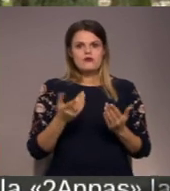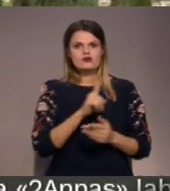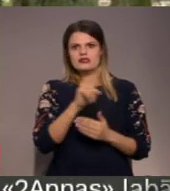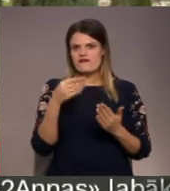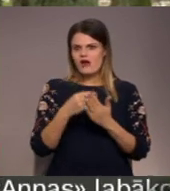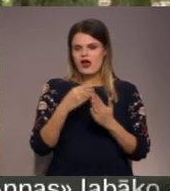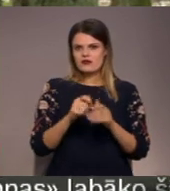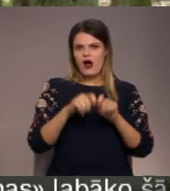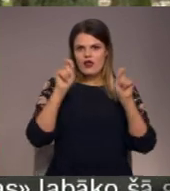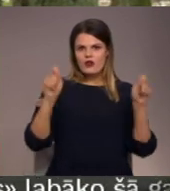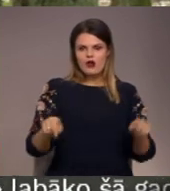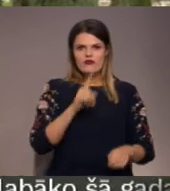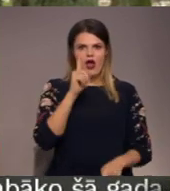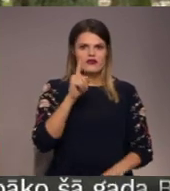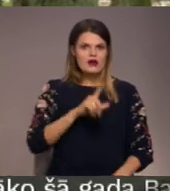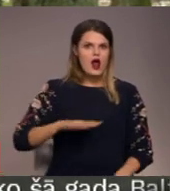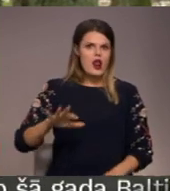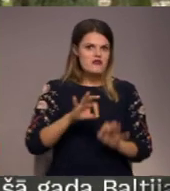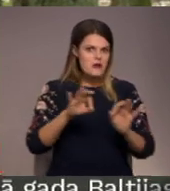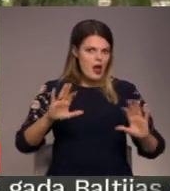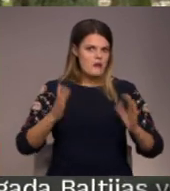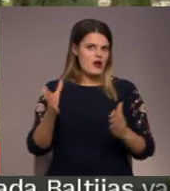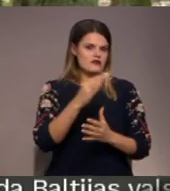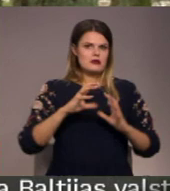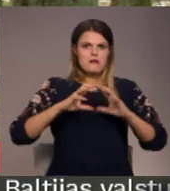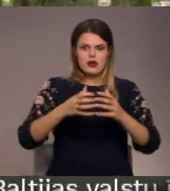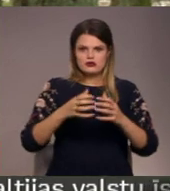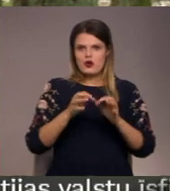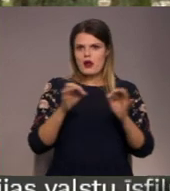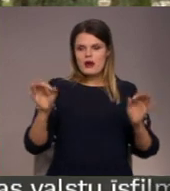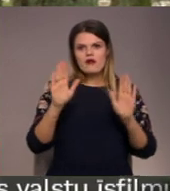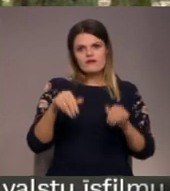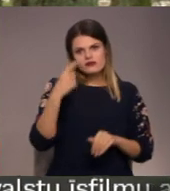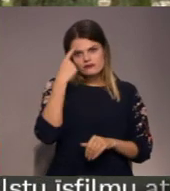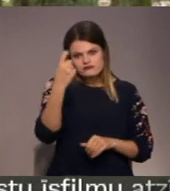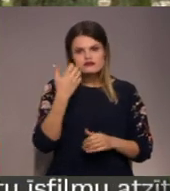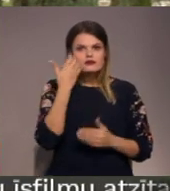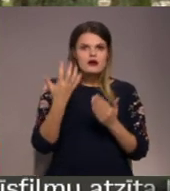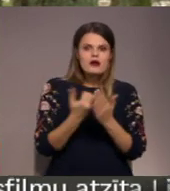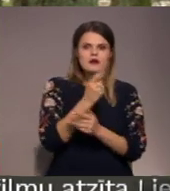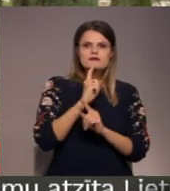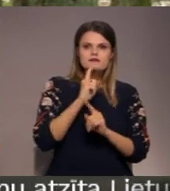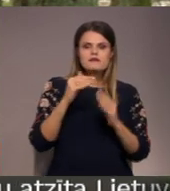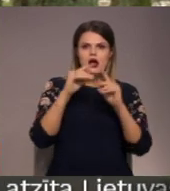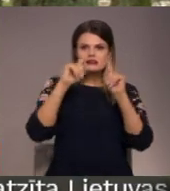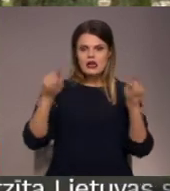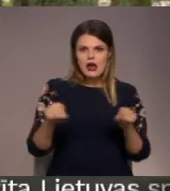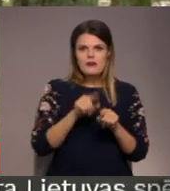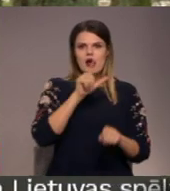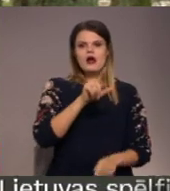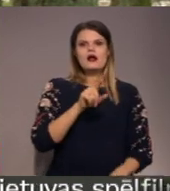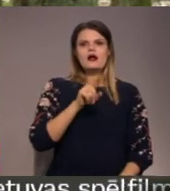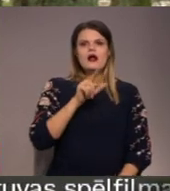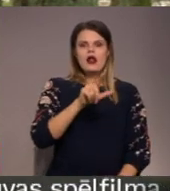ne tikai Latvijas mārogā, bet arī uz pasaules mārogā. Tātad var ziņot, gan atrodot mūsu mājaslapā